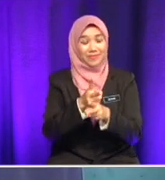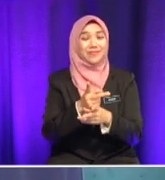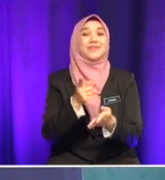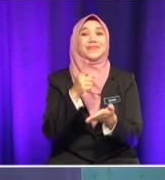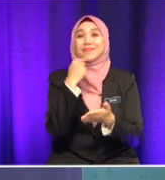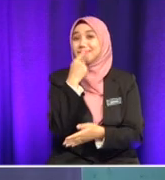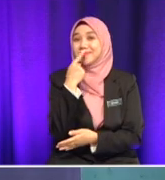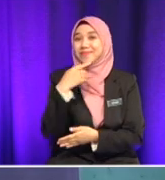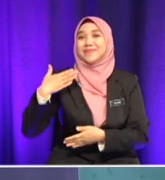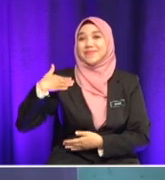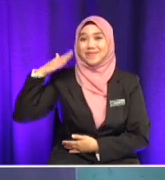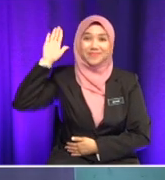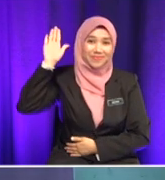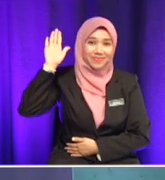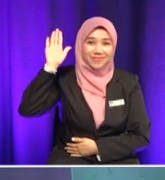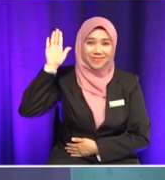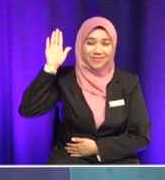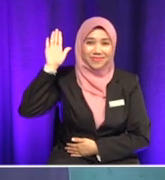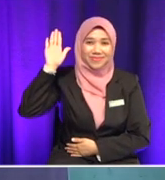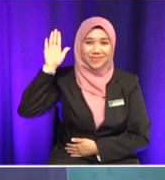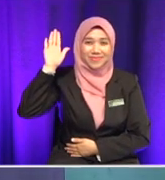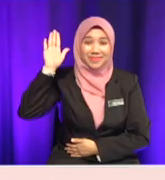Nak jawab sila angkat tangan